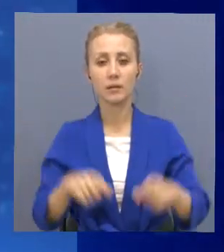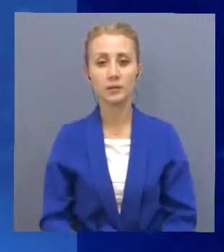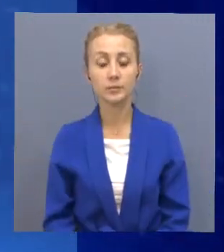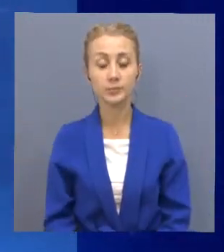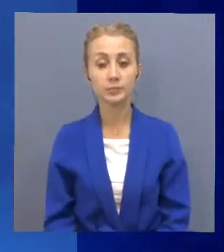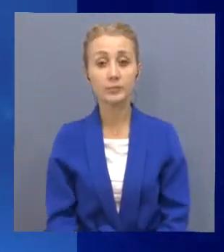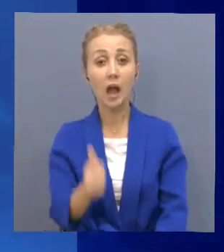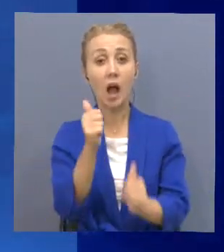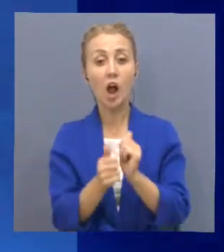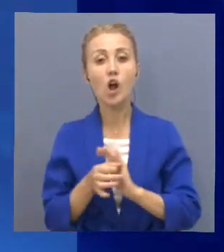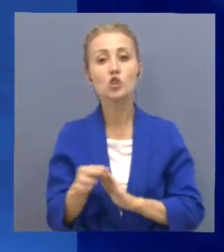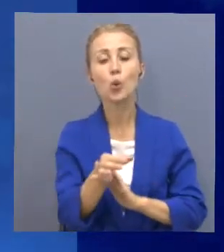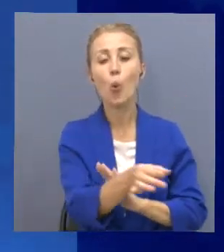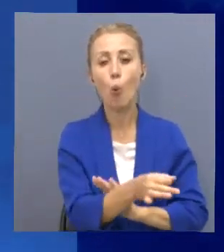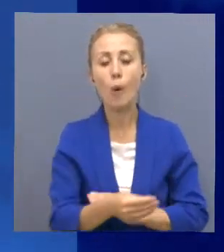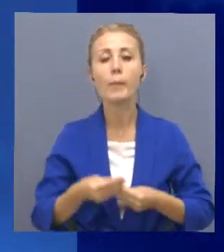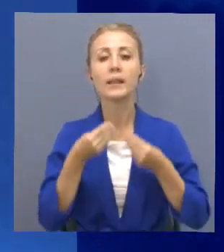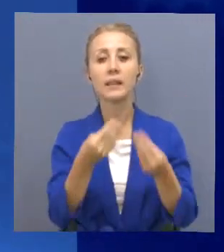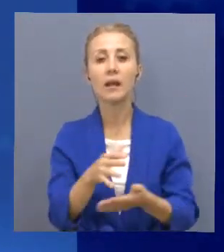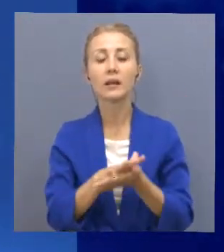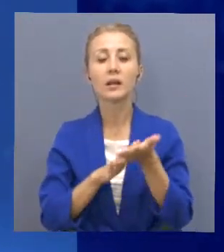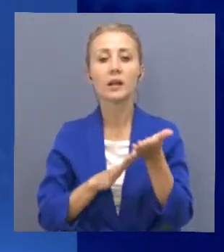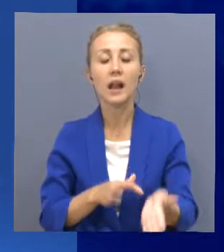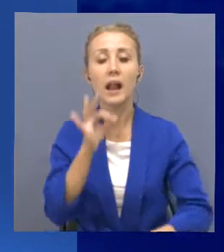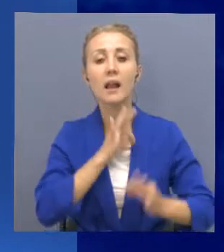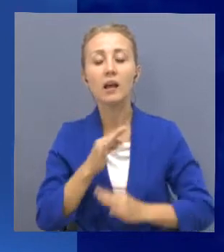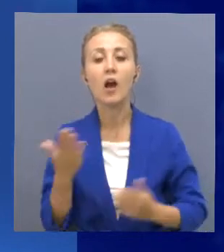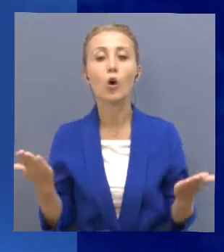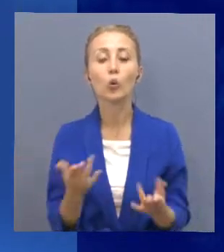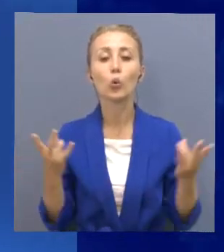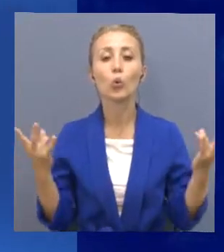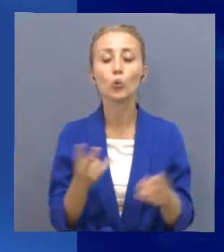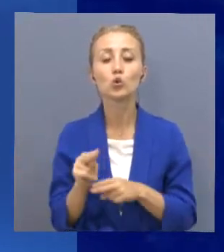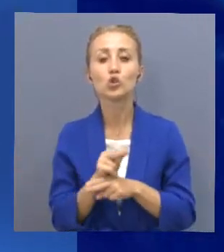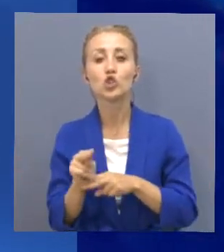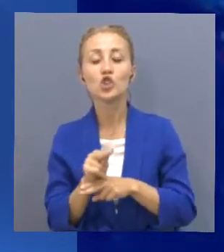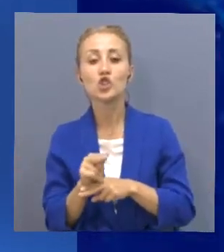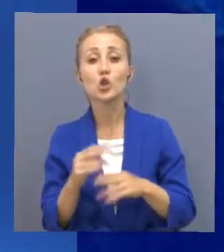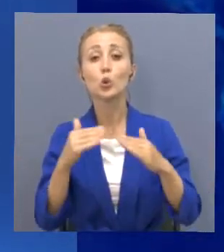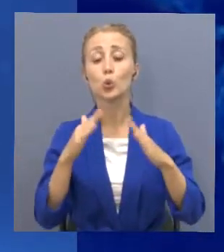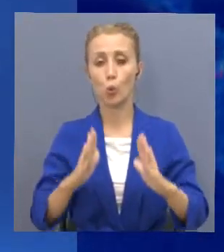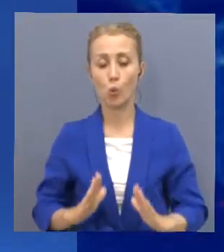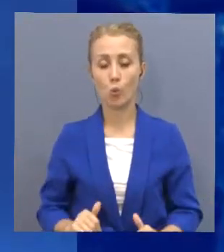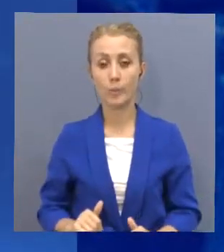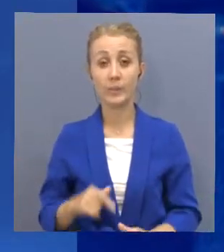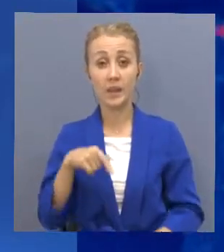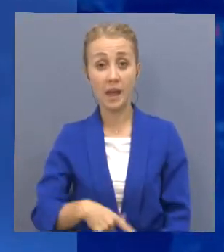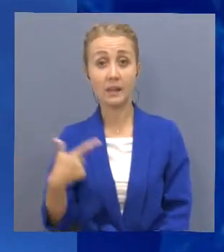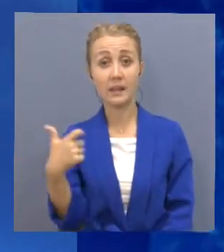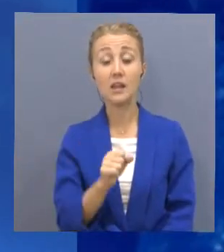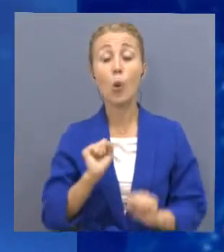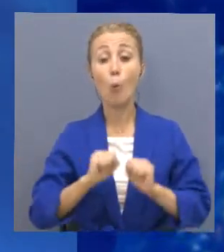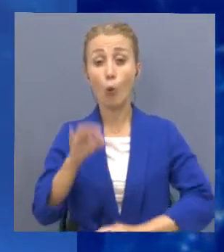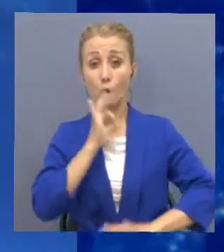Каждый регион подал заявки на те объемы лекарств, которых должно хватить для лечения пациентов амбулаторно. Уже с этой недели казахстанцы смогут получать эти